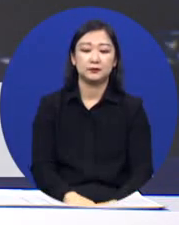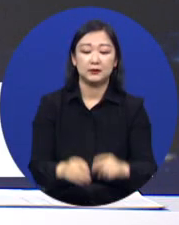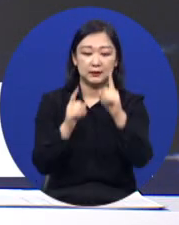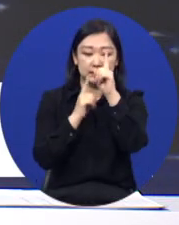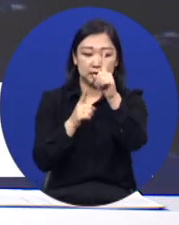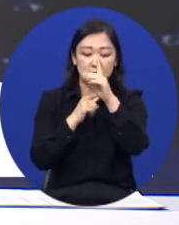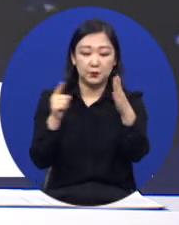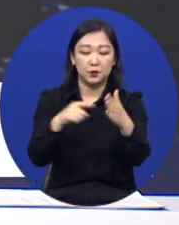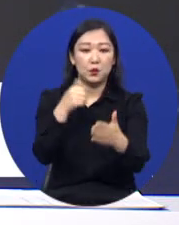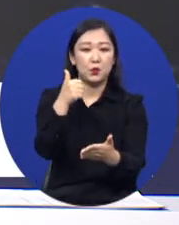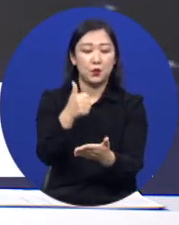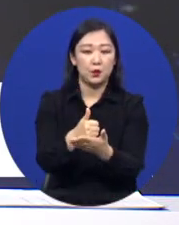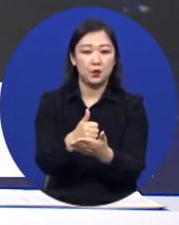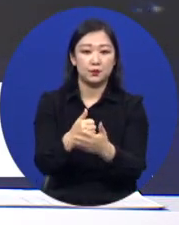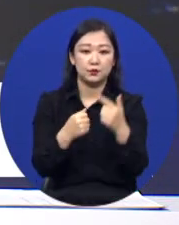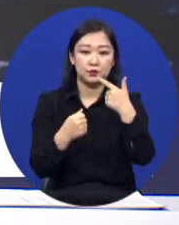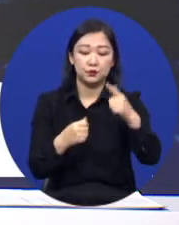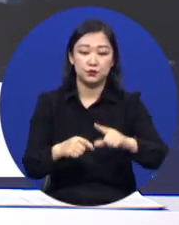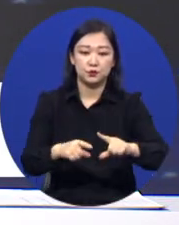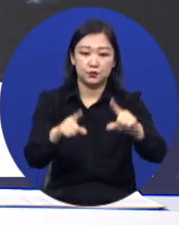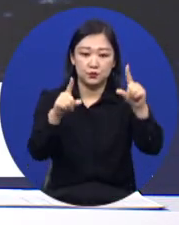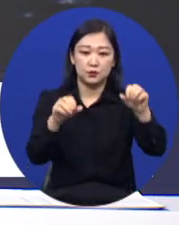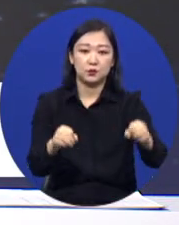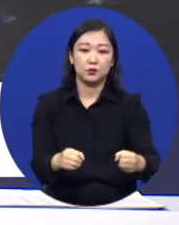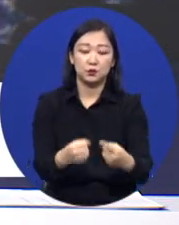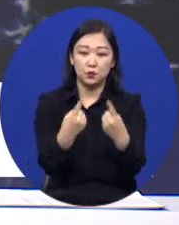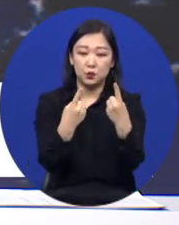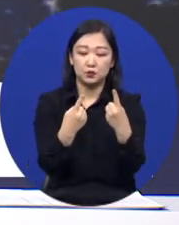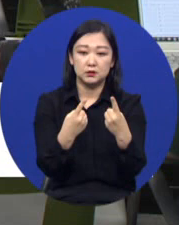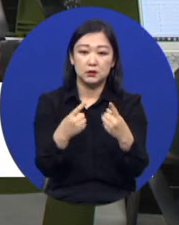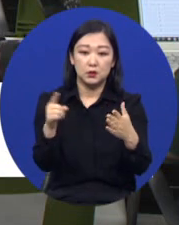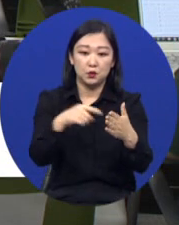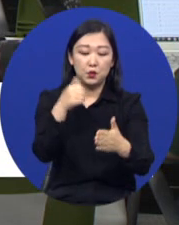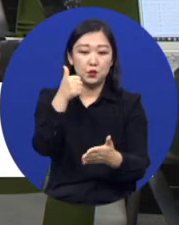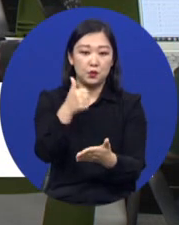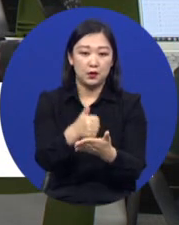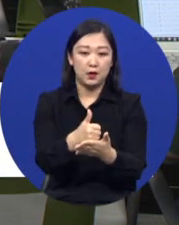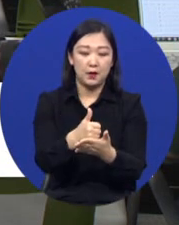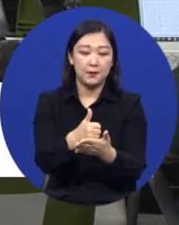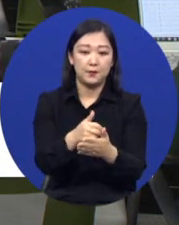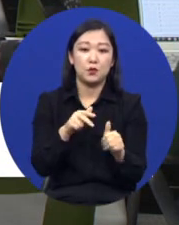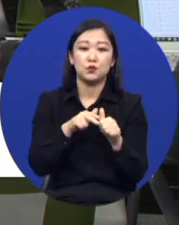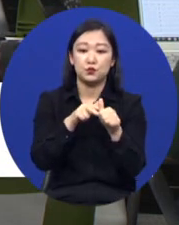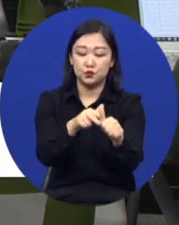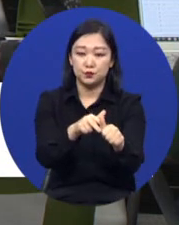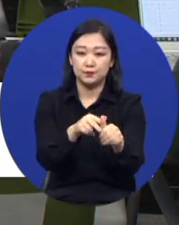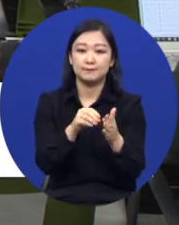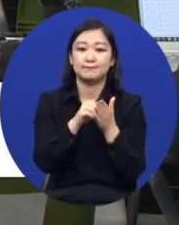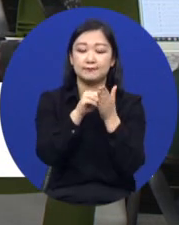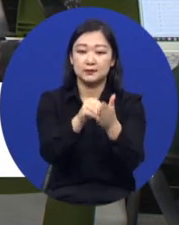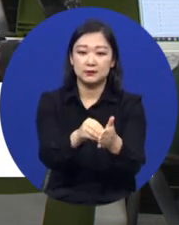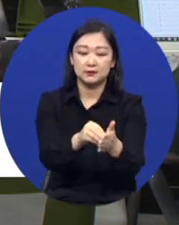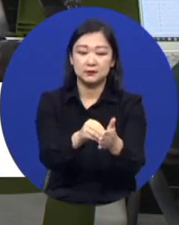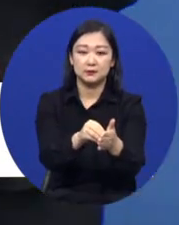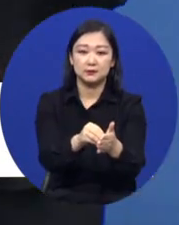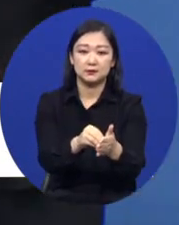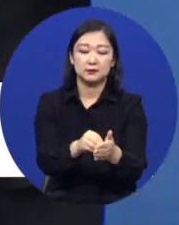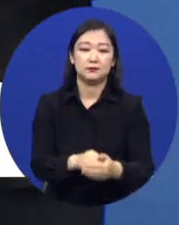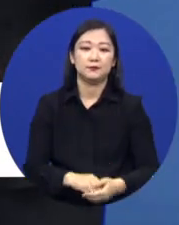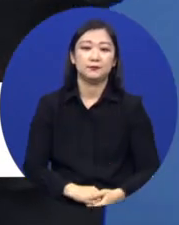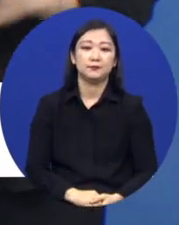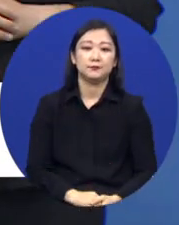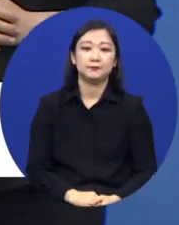이성문 제주도 교육감이 6일 전국 동시지방선거 제주 교육감 선거 예비 후보로 등록해 3선 도전을